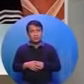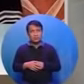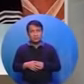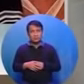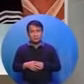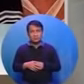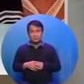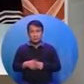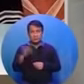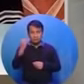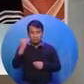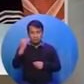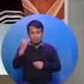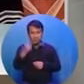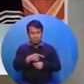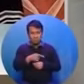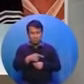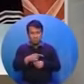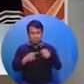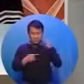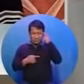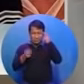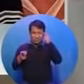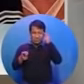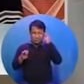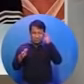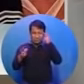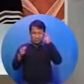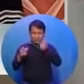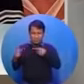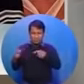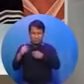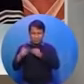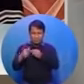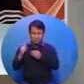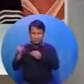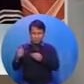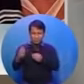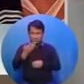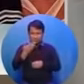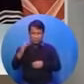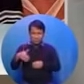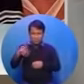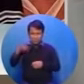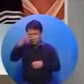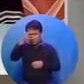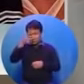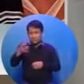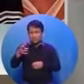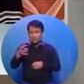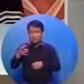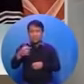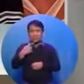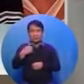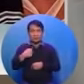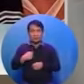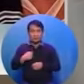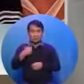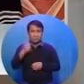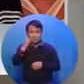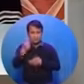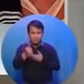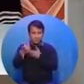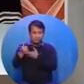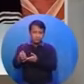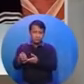ho nga ulit ang dahilan kung bakit nakapag-isip siya na hindi maganda laban po sa inyo, madam? Siguro po dahil nga po na ako po yung laging tumutulong